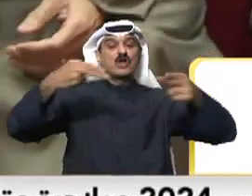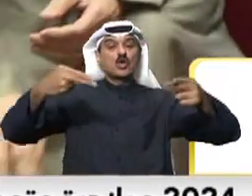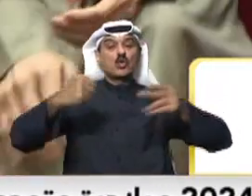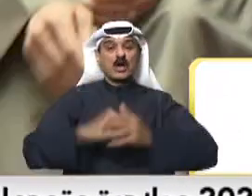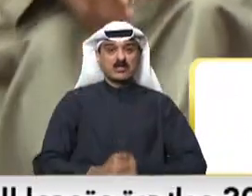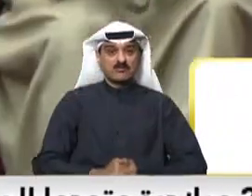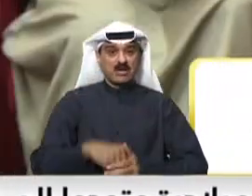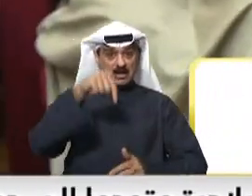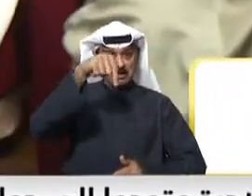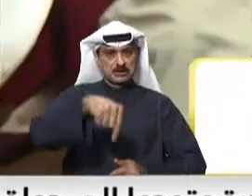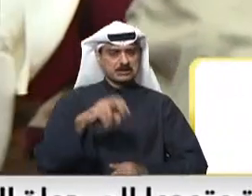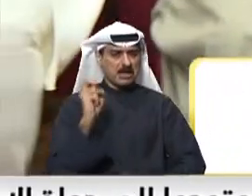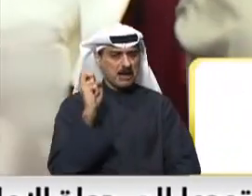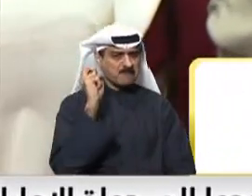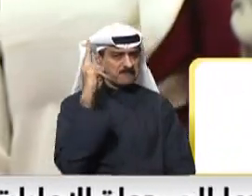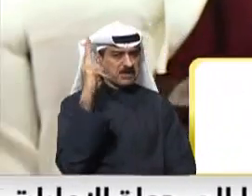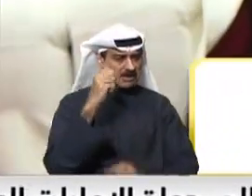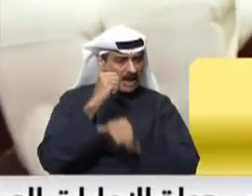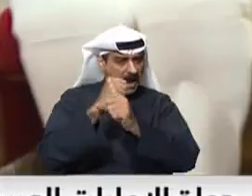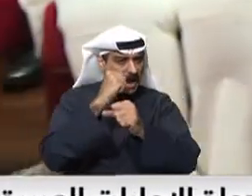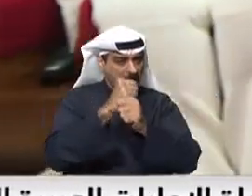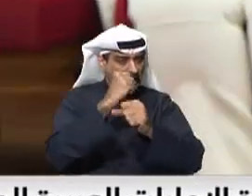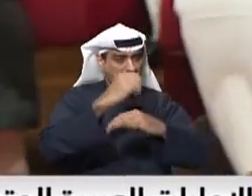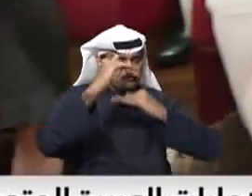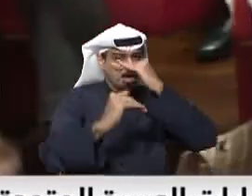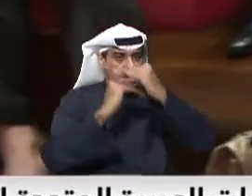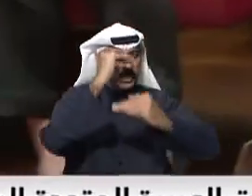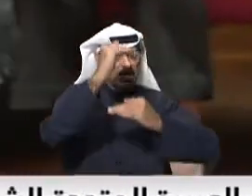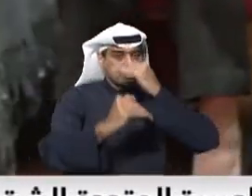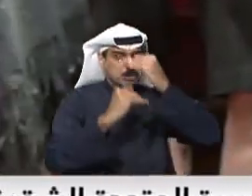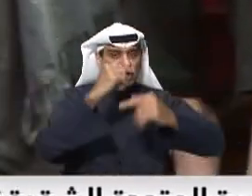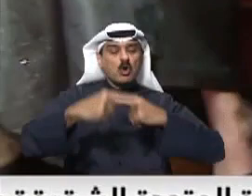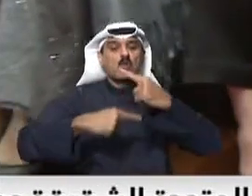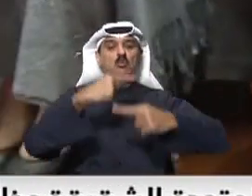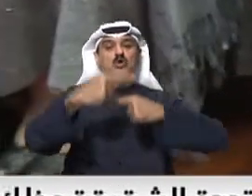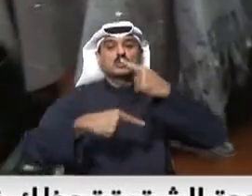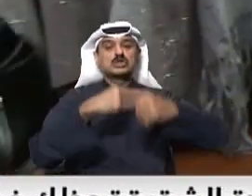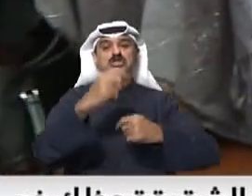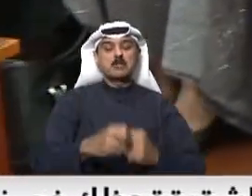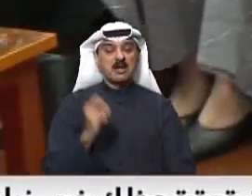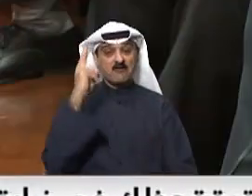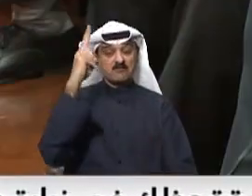من خلال المشاريع التنموية المتعددة على طريق تحقيق رؤية